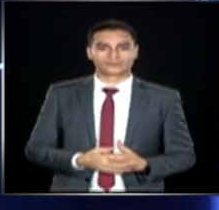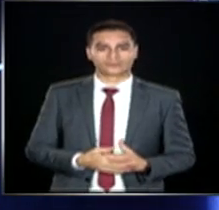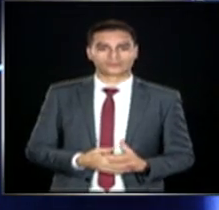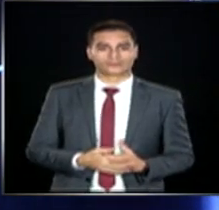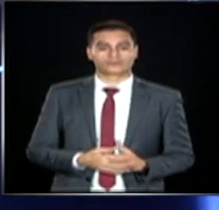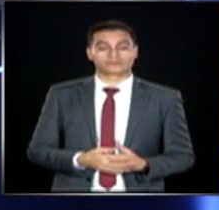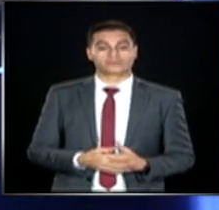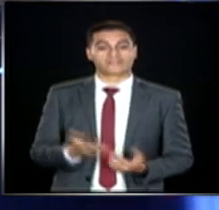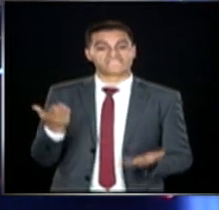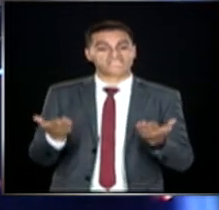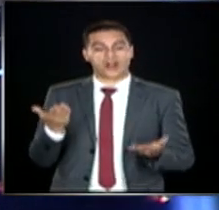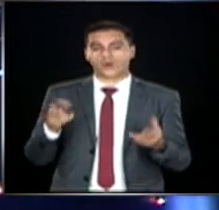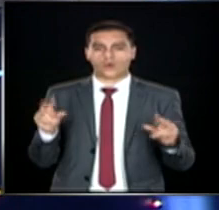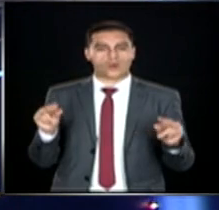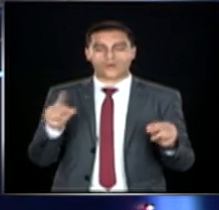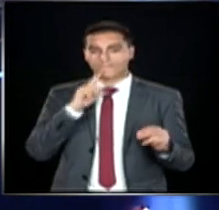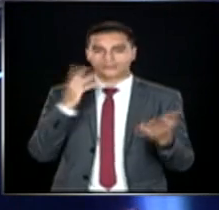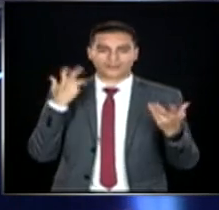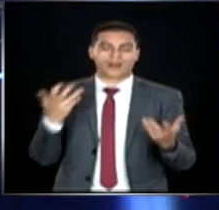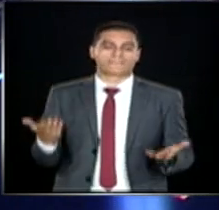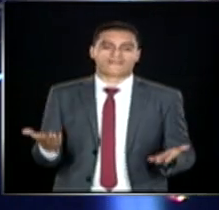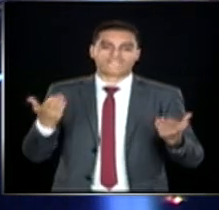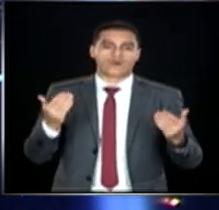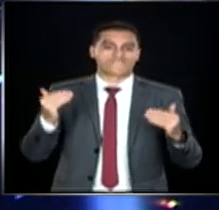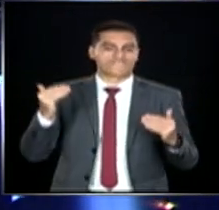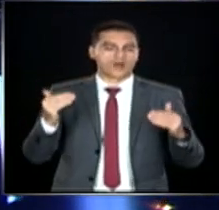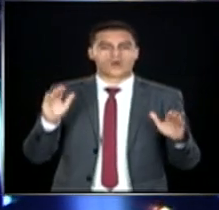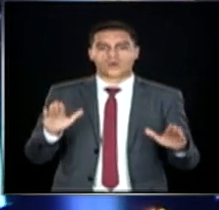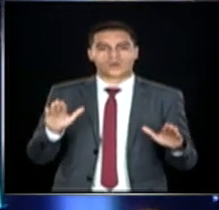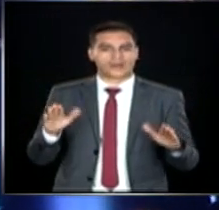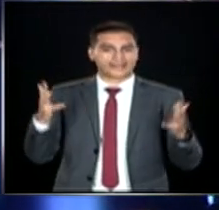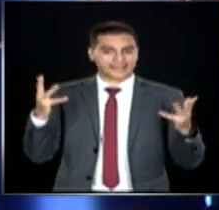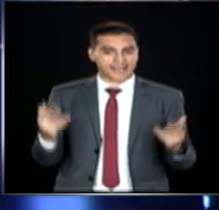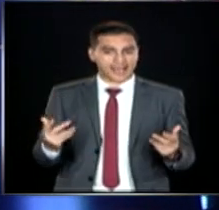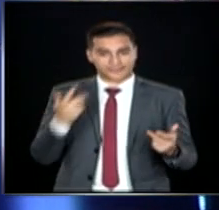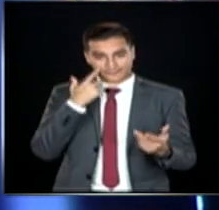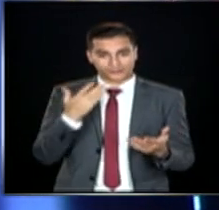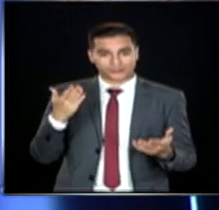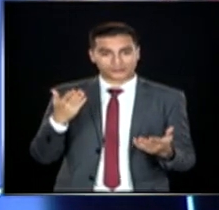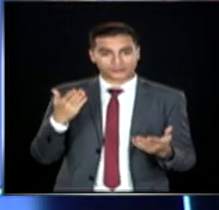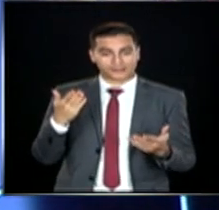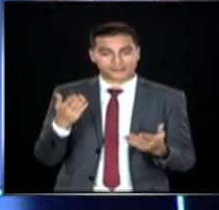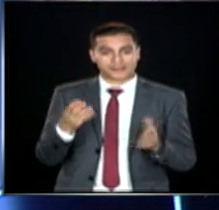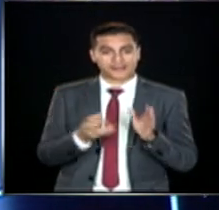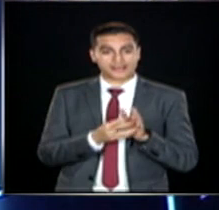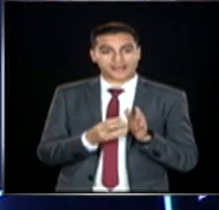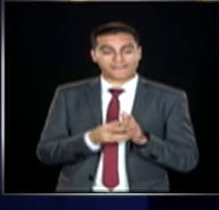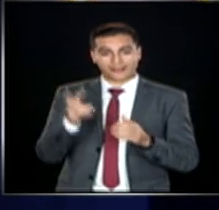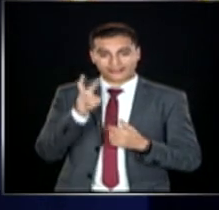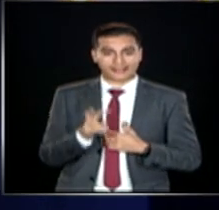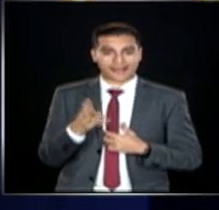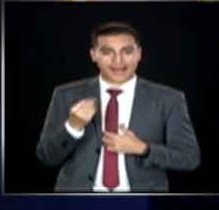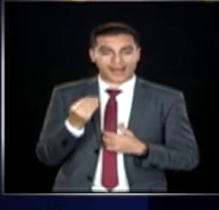الفرق زي ما هو ولكن النتيجة اتغيرت. يوسف كنتوا كام؟